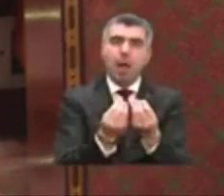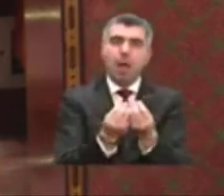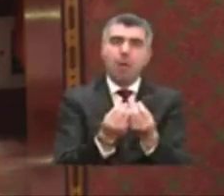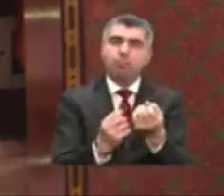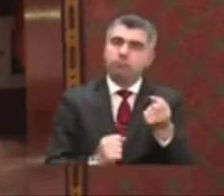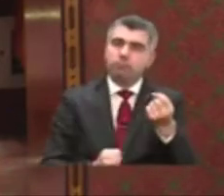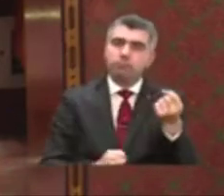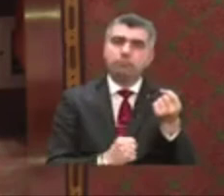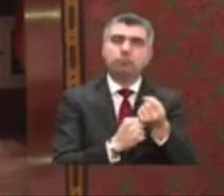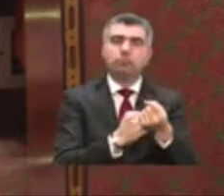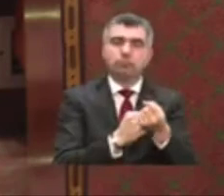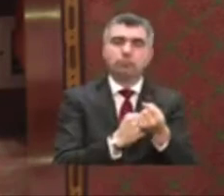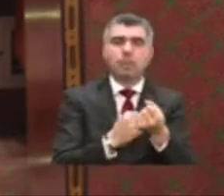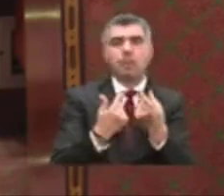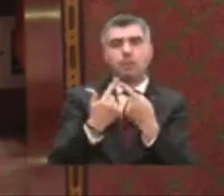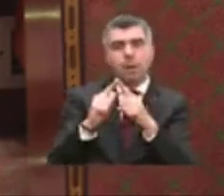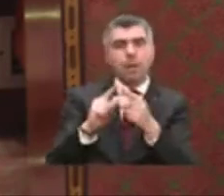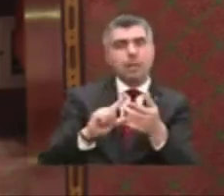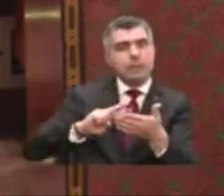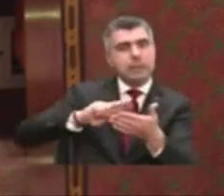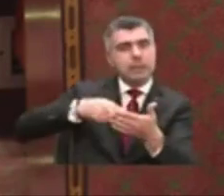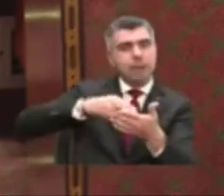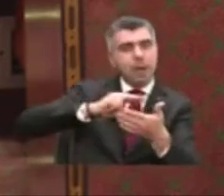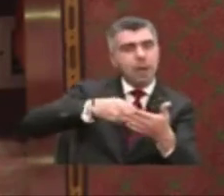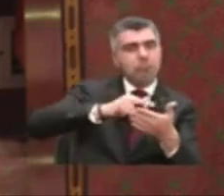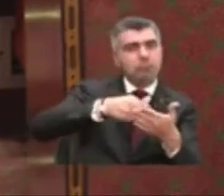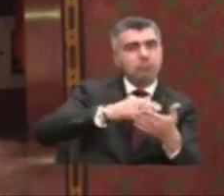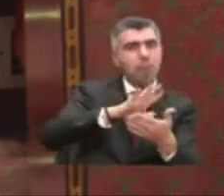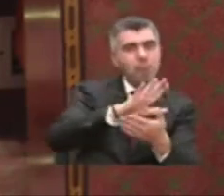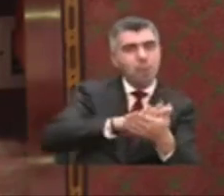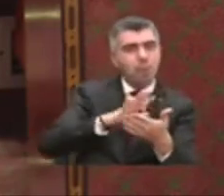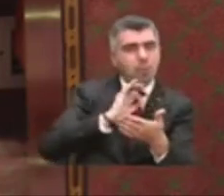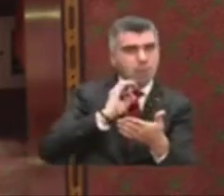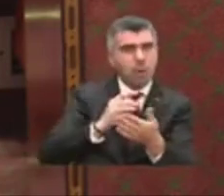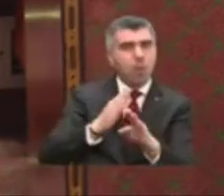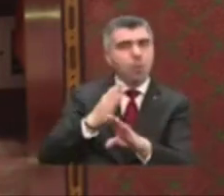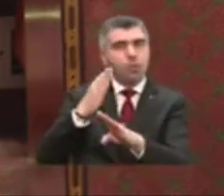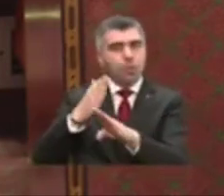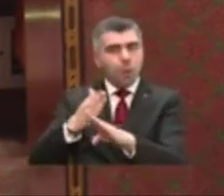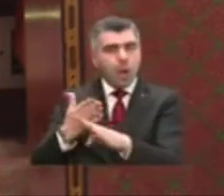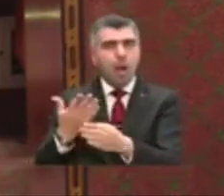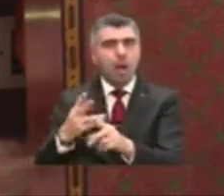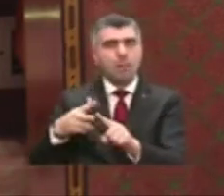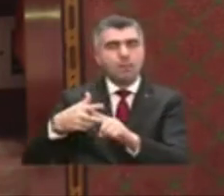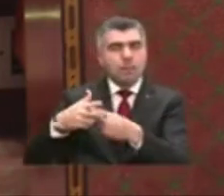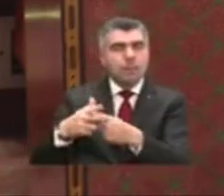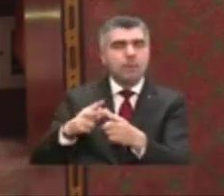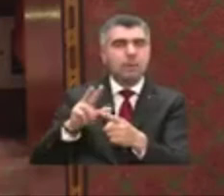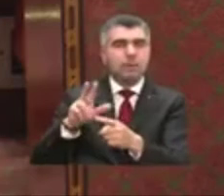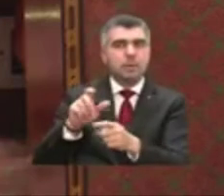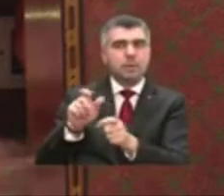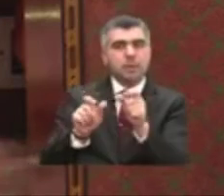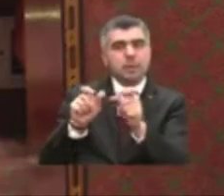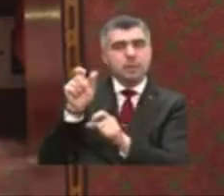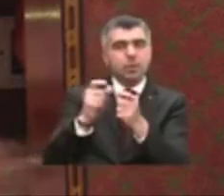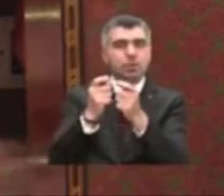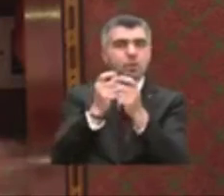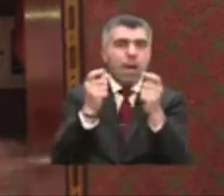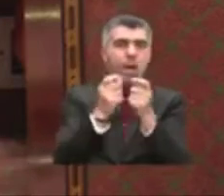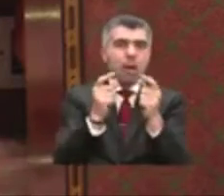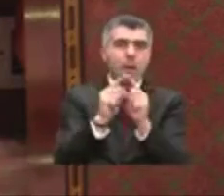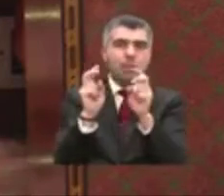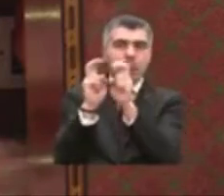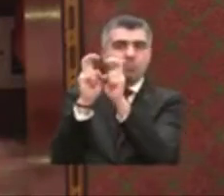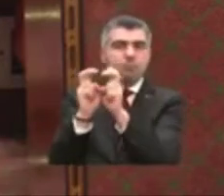العديد من الإعانات واتفاقات مع عديد من القطاعات بحال القطاع ديال السكر إلى آخره باش انه نقلوا من هذه